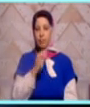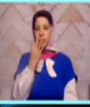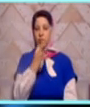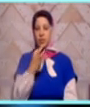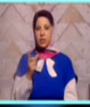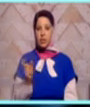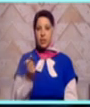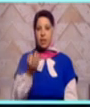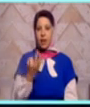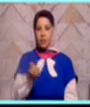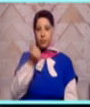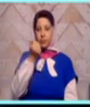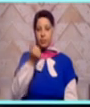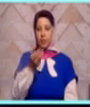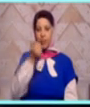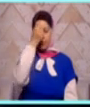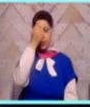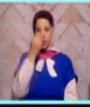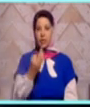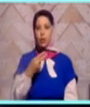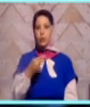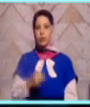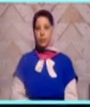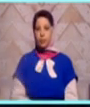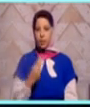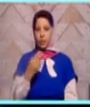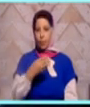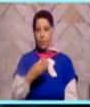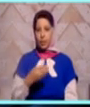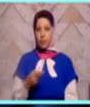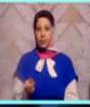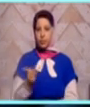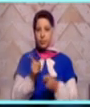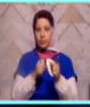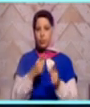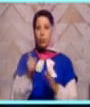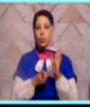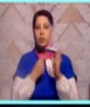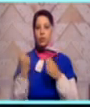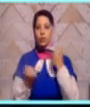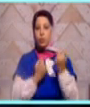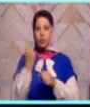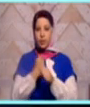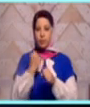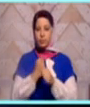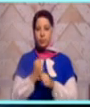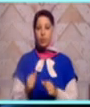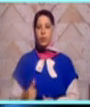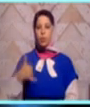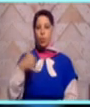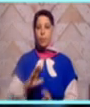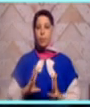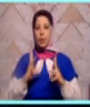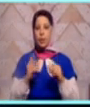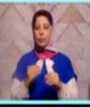25/6/2023 واللي احنا النهاردة في اليوم 42 ليها، الحقيقة واحدة من ضمن النشاطات التي تقوم بها الحملة في تقديم